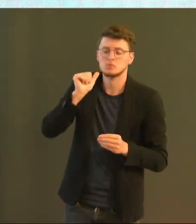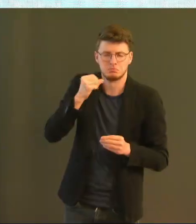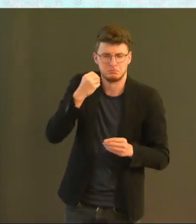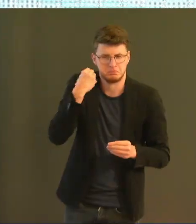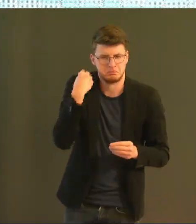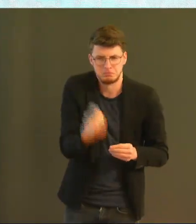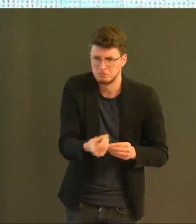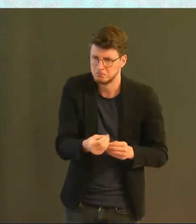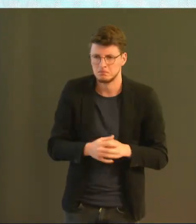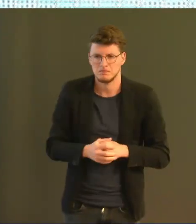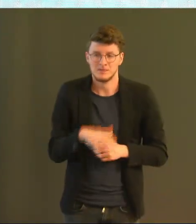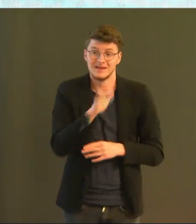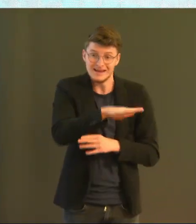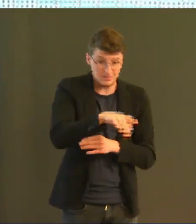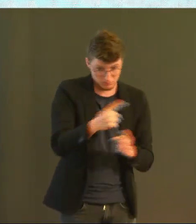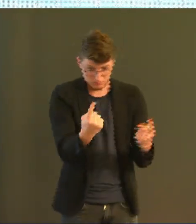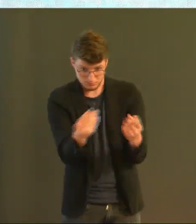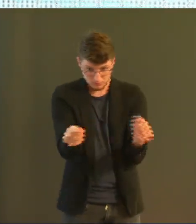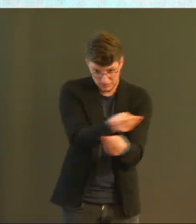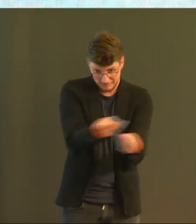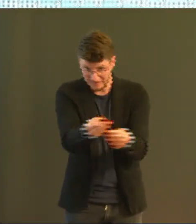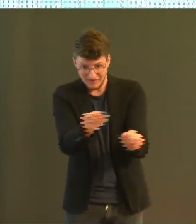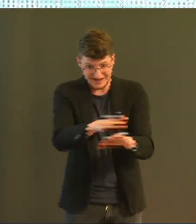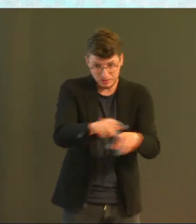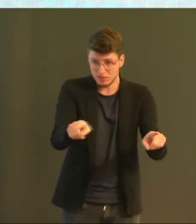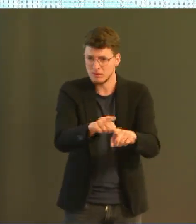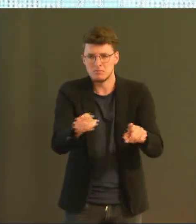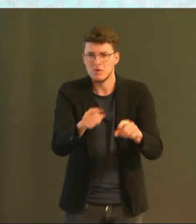tiznit et claude malek